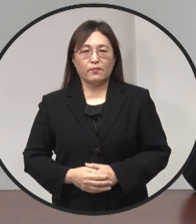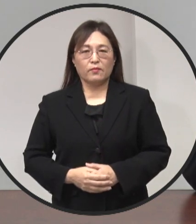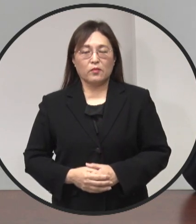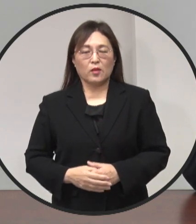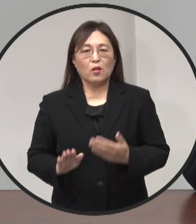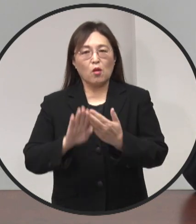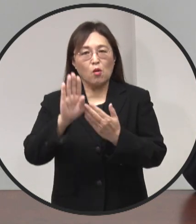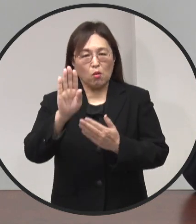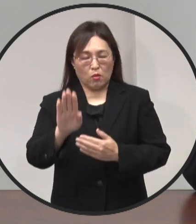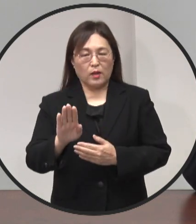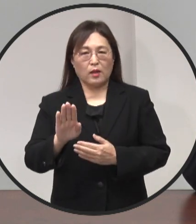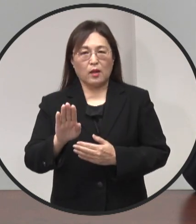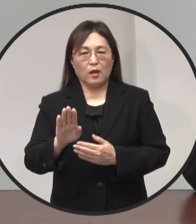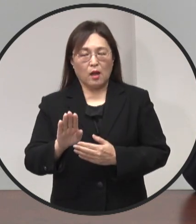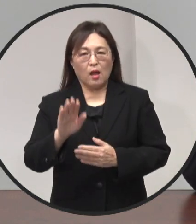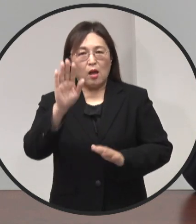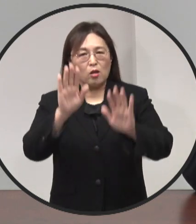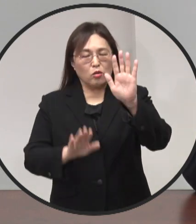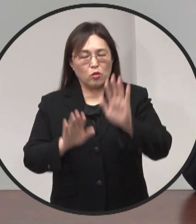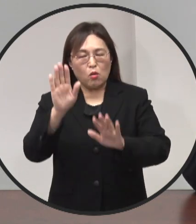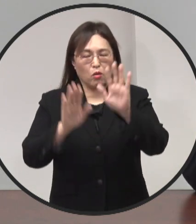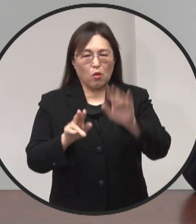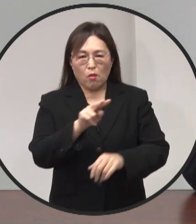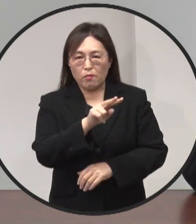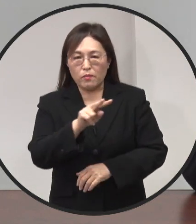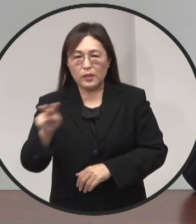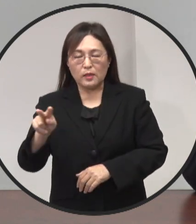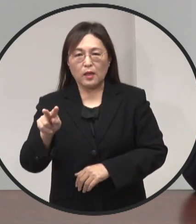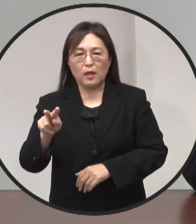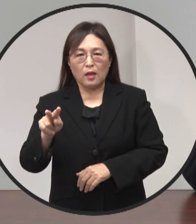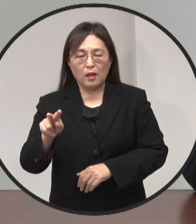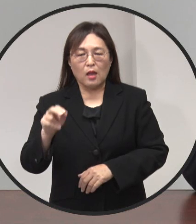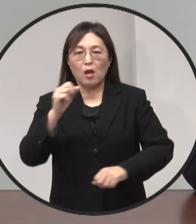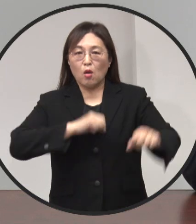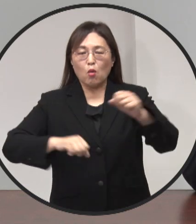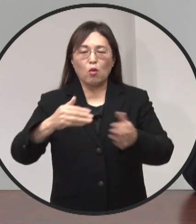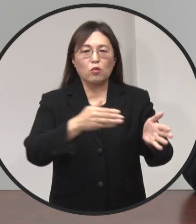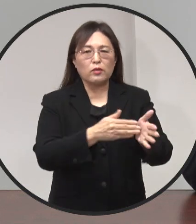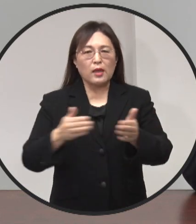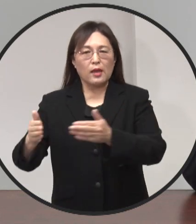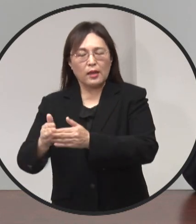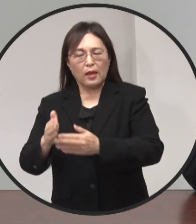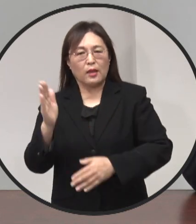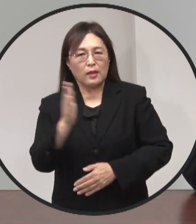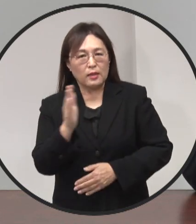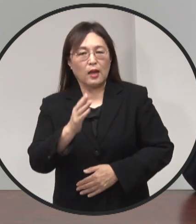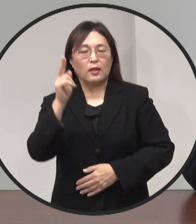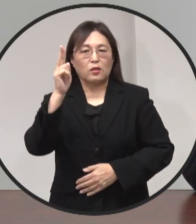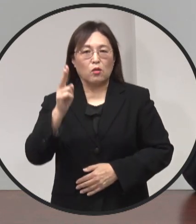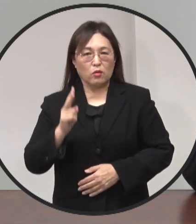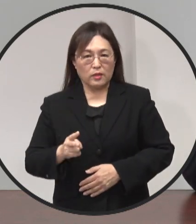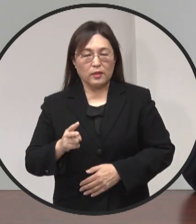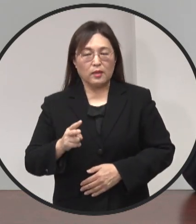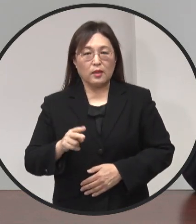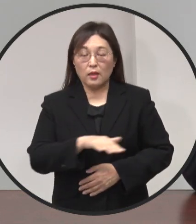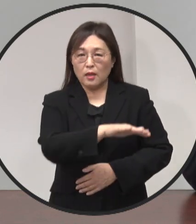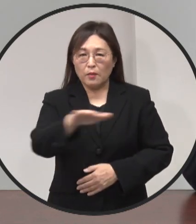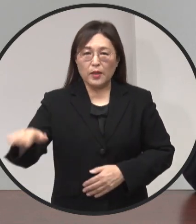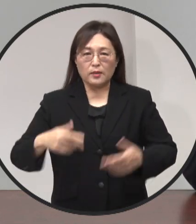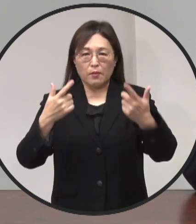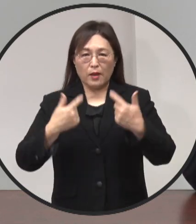今後県としては状況を注視しながら極力行動制限を行うことなく皆様が